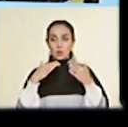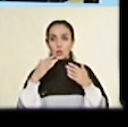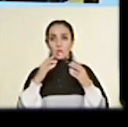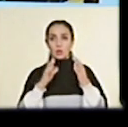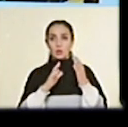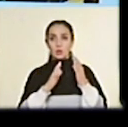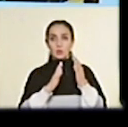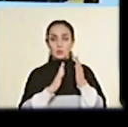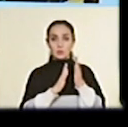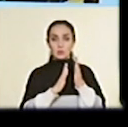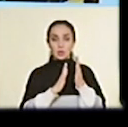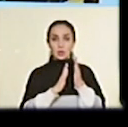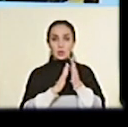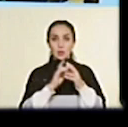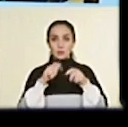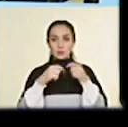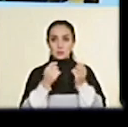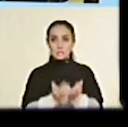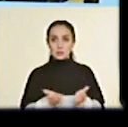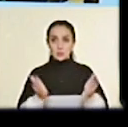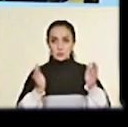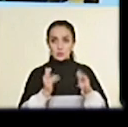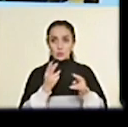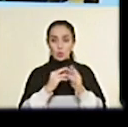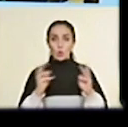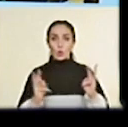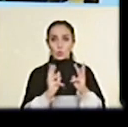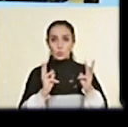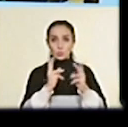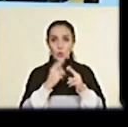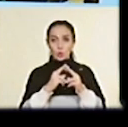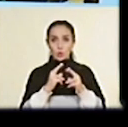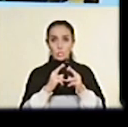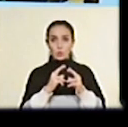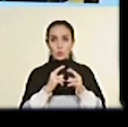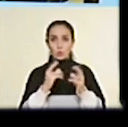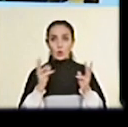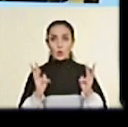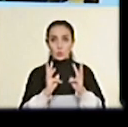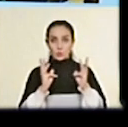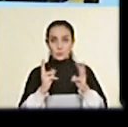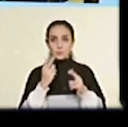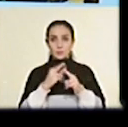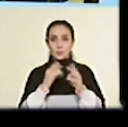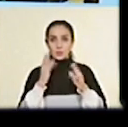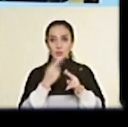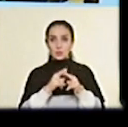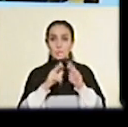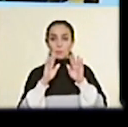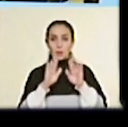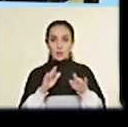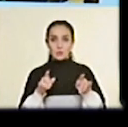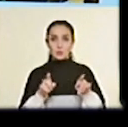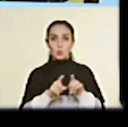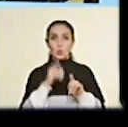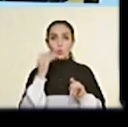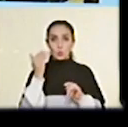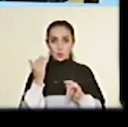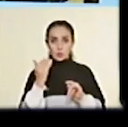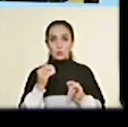qamishdan to'qilgan savatchalarda olov ham olishgan. Olov ayni mahalda